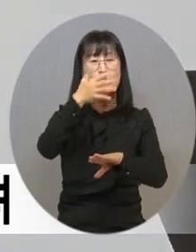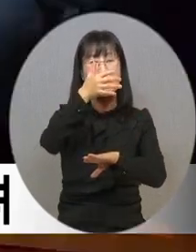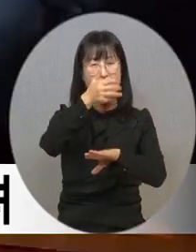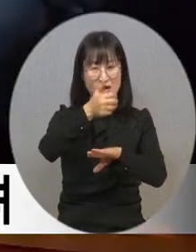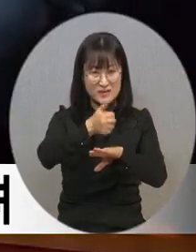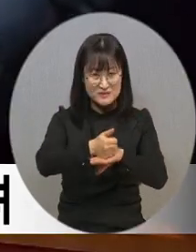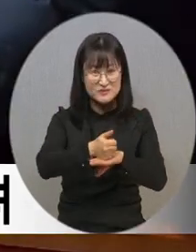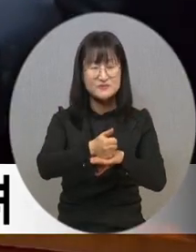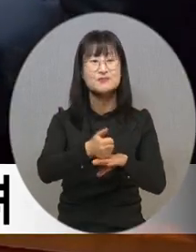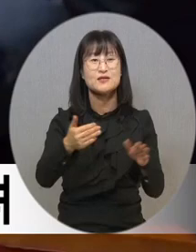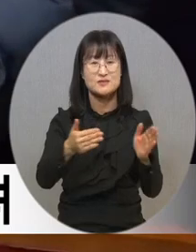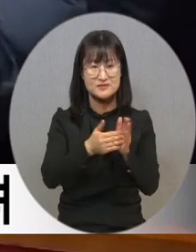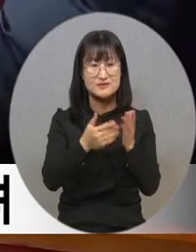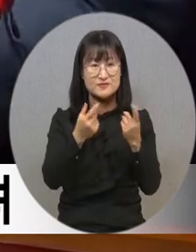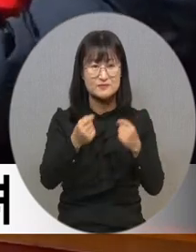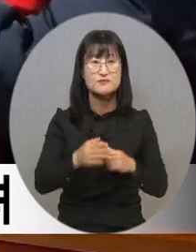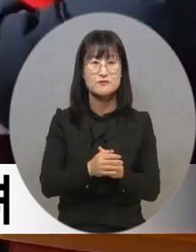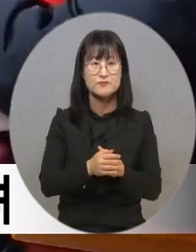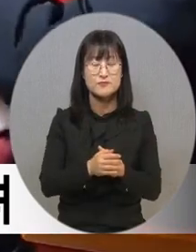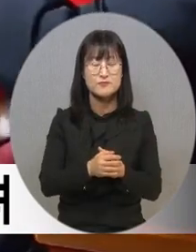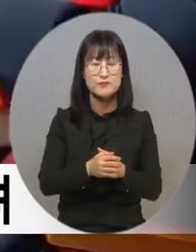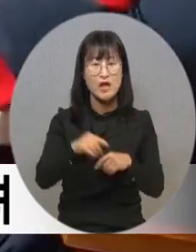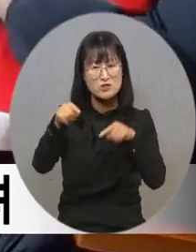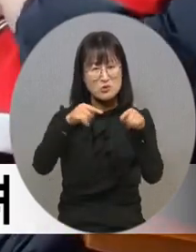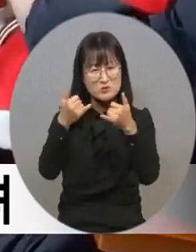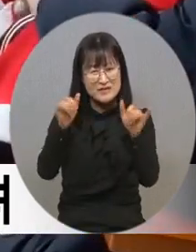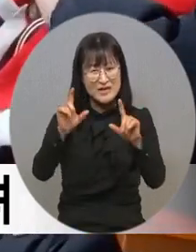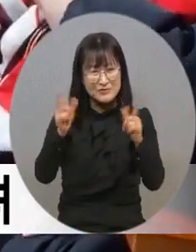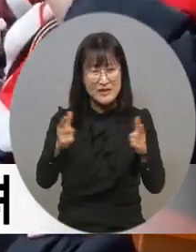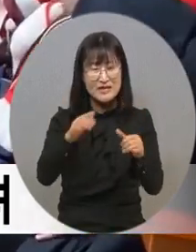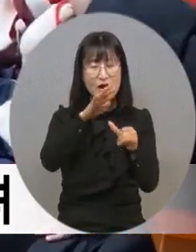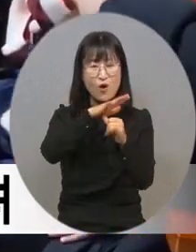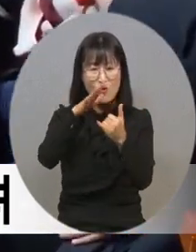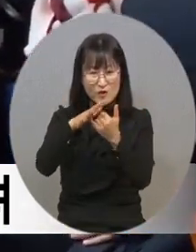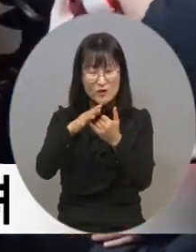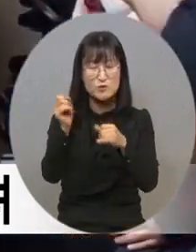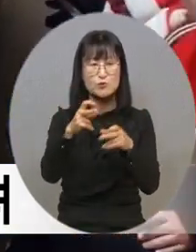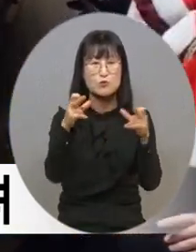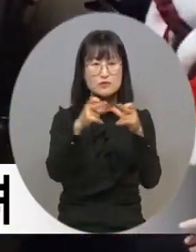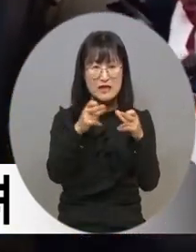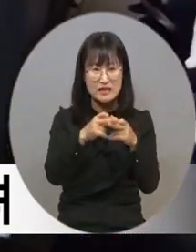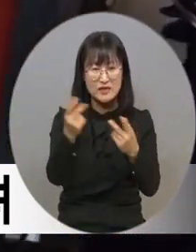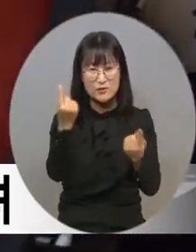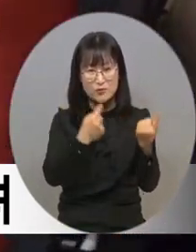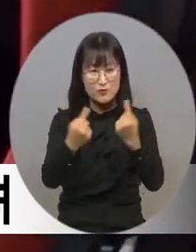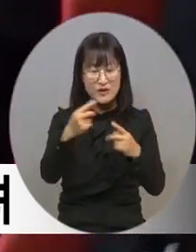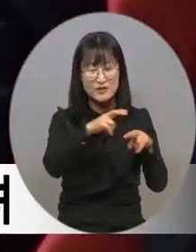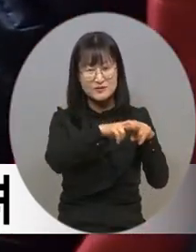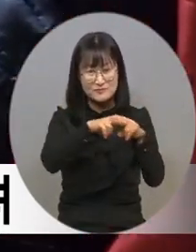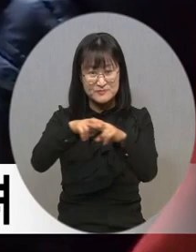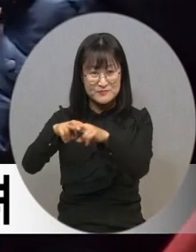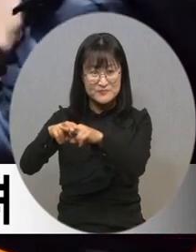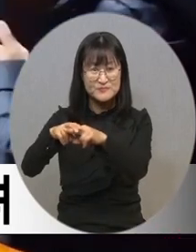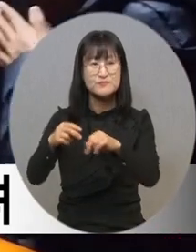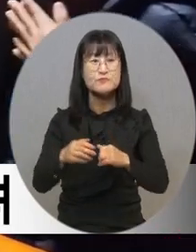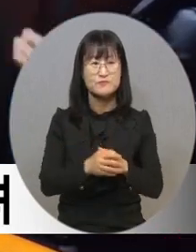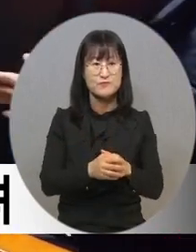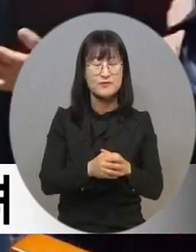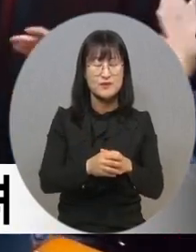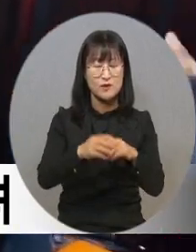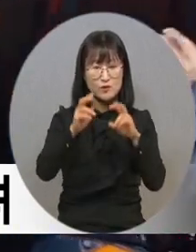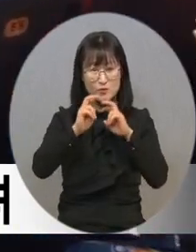시간입니다. 지역의 정치인들이 아닌 꼬마 관객들, 장애인 관객으로 객석이 채워졌습니다.